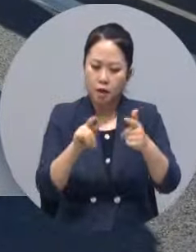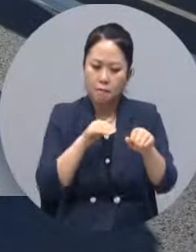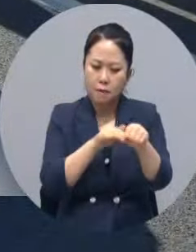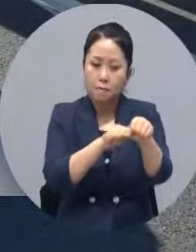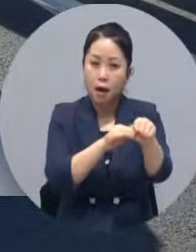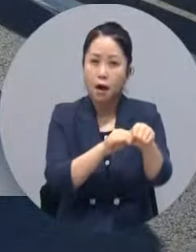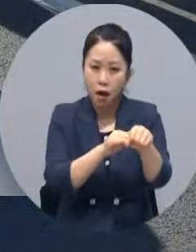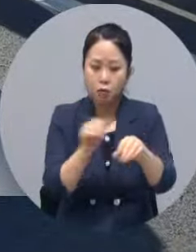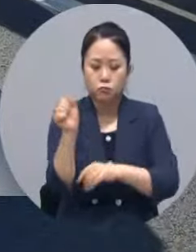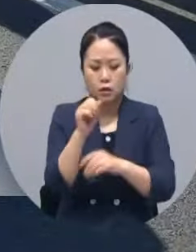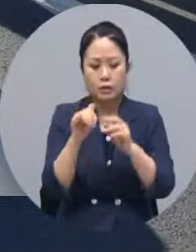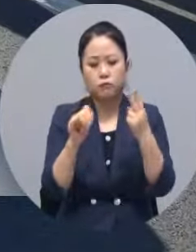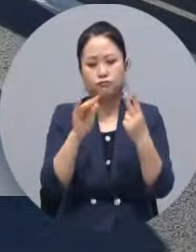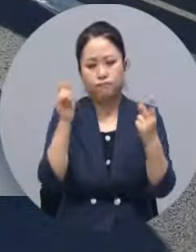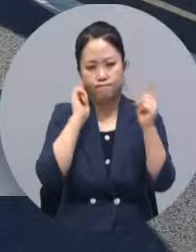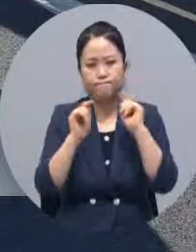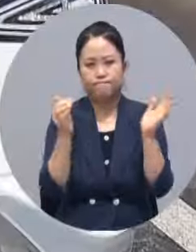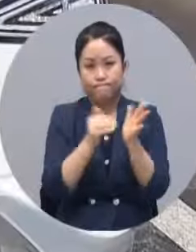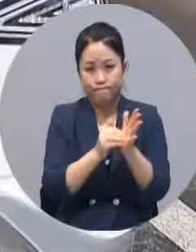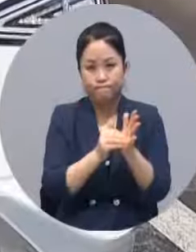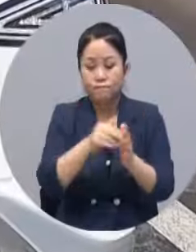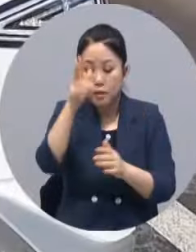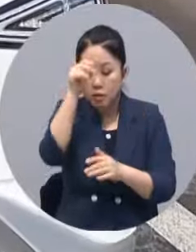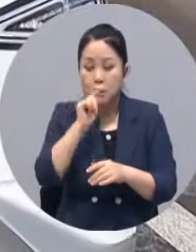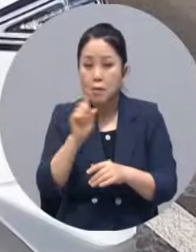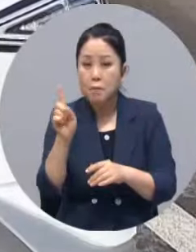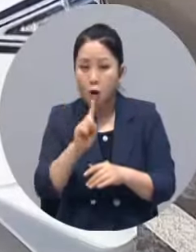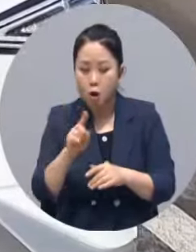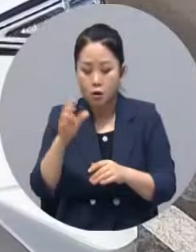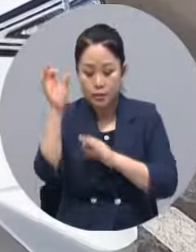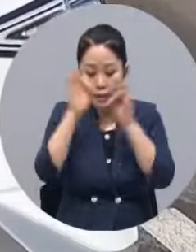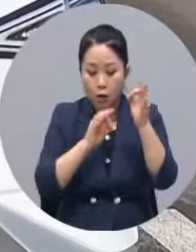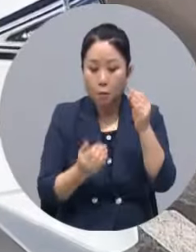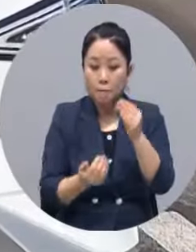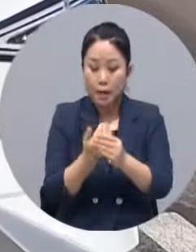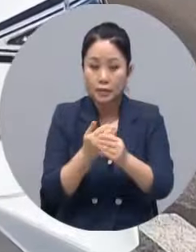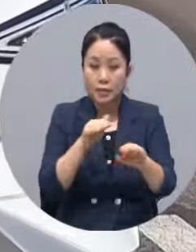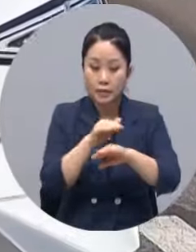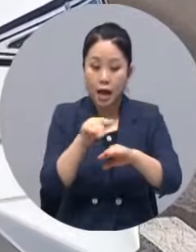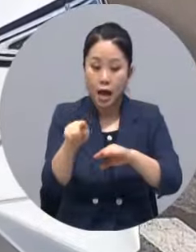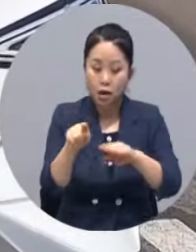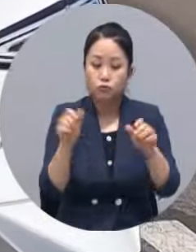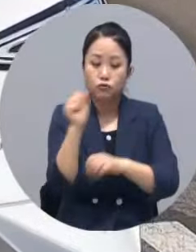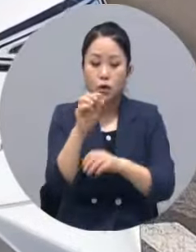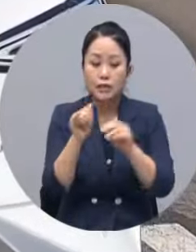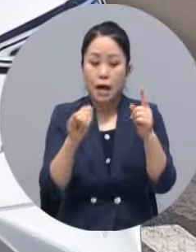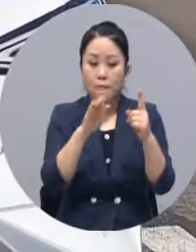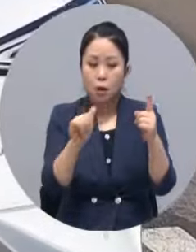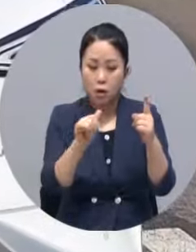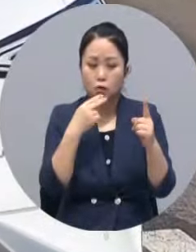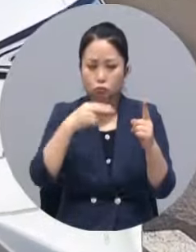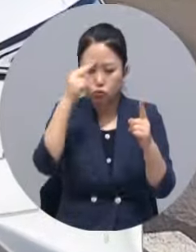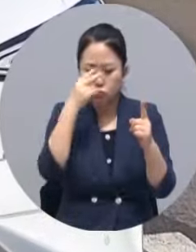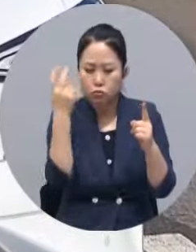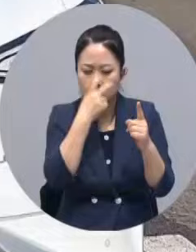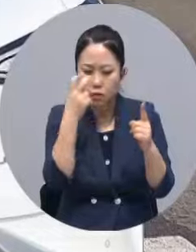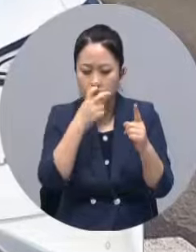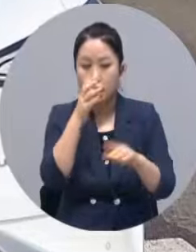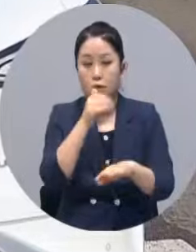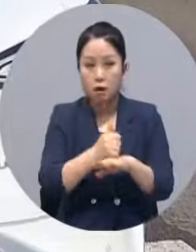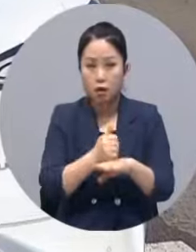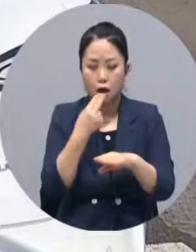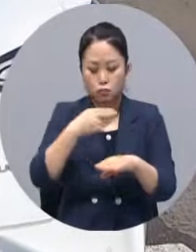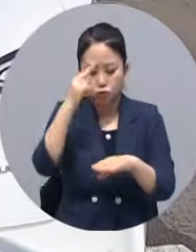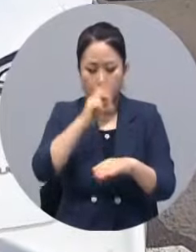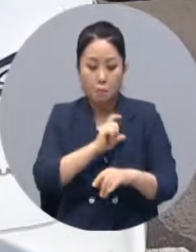두 명이 다쳤습니다 경찰은 사고 차량 운전자 가운데 한 명의 음주 측정 결과 운전면허 정지